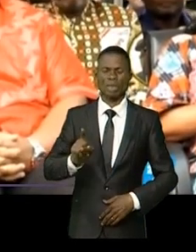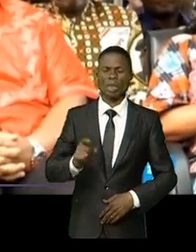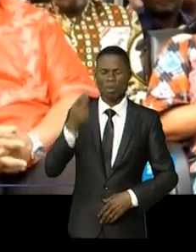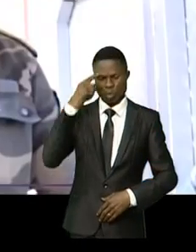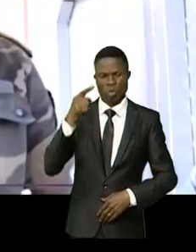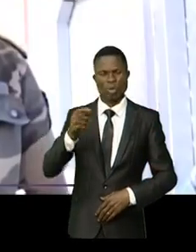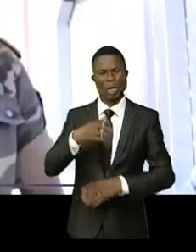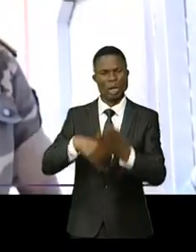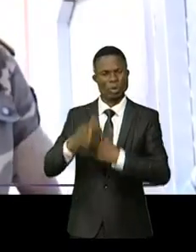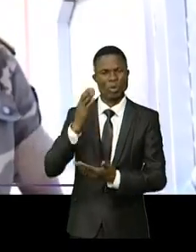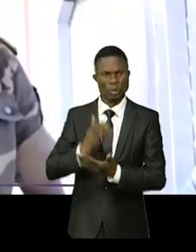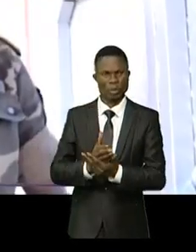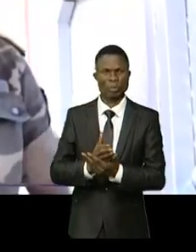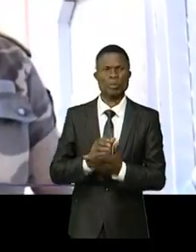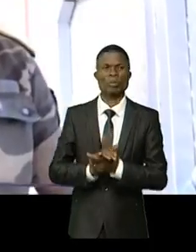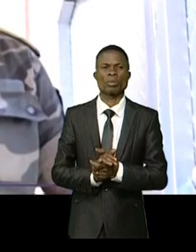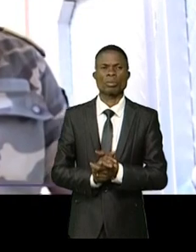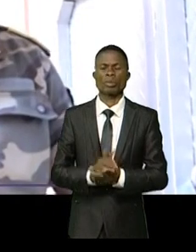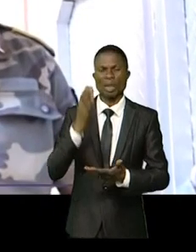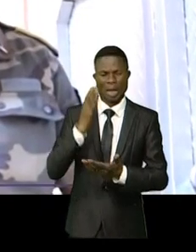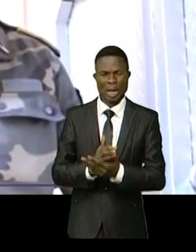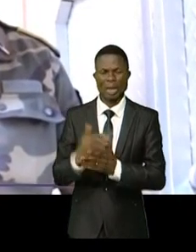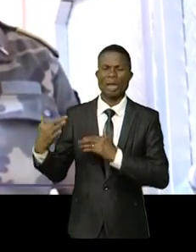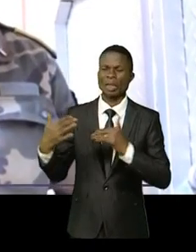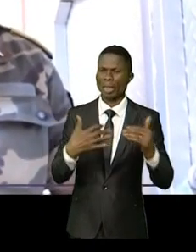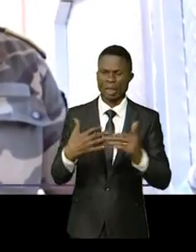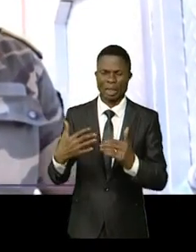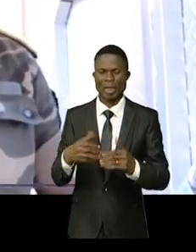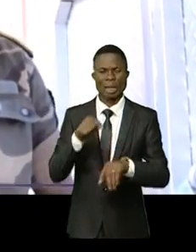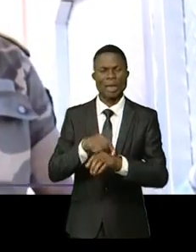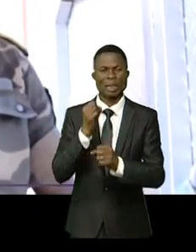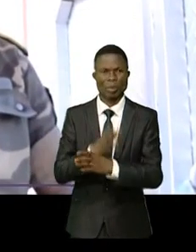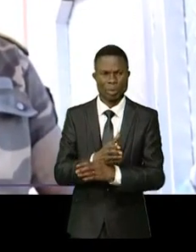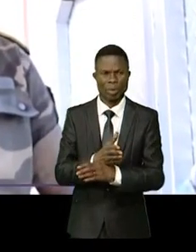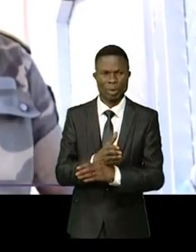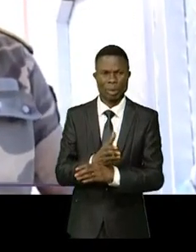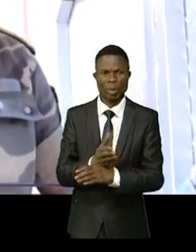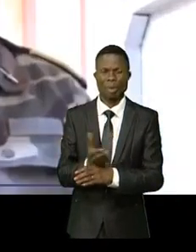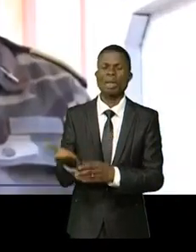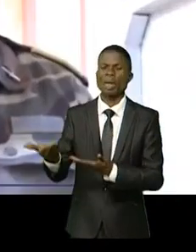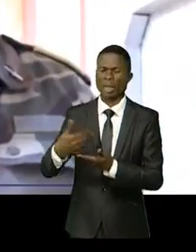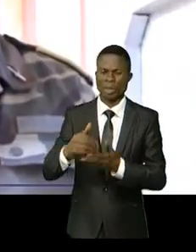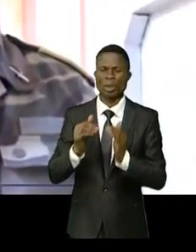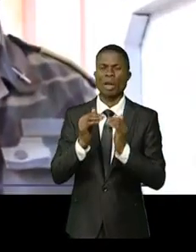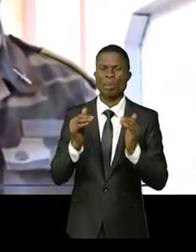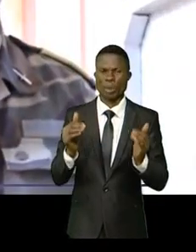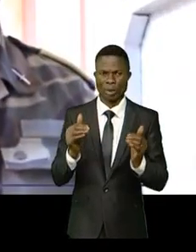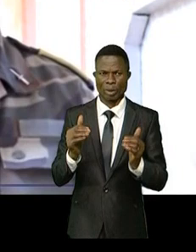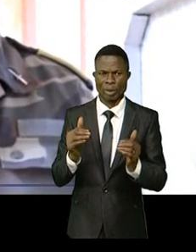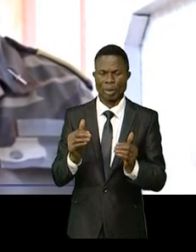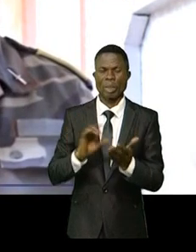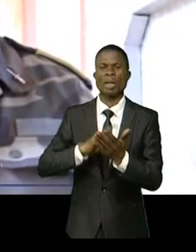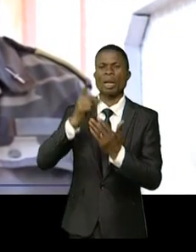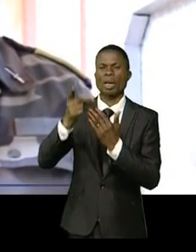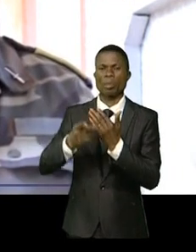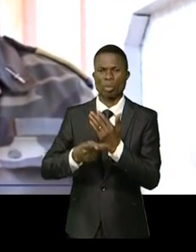Tshisekedi Tshilombo. Il est temps de déposer les armes, il est temps de revenir à la raison. Il y a le programme